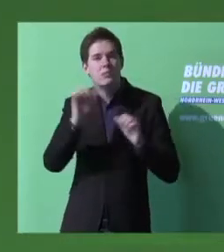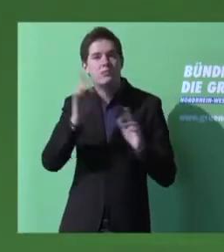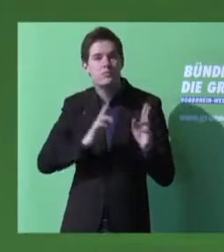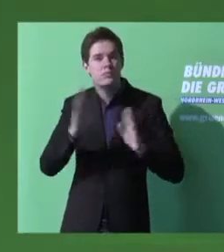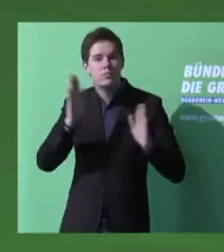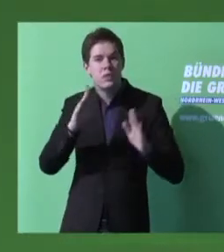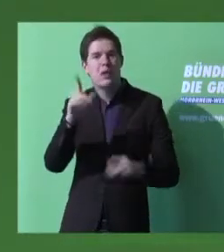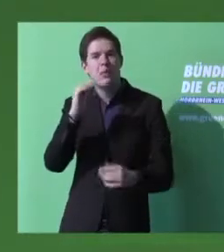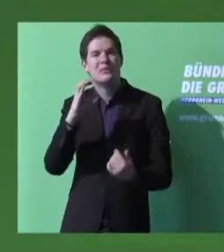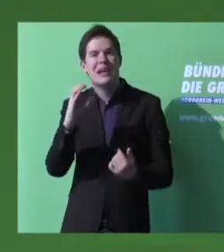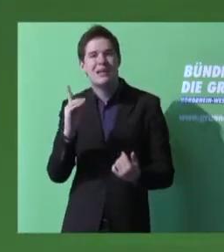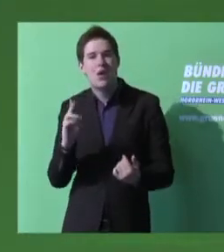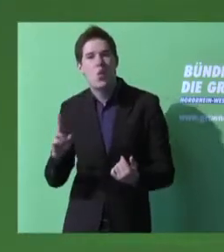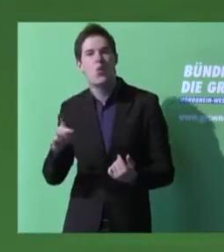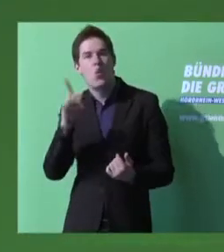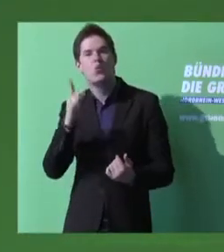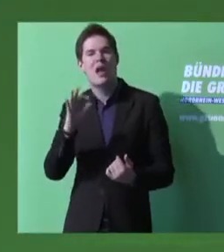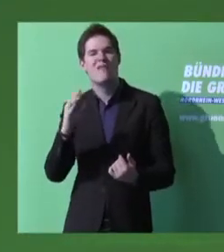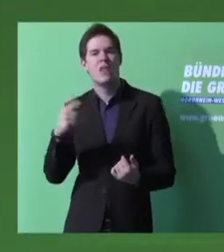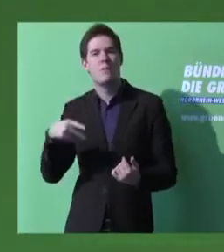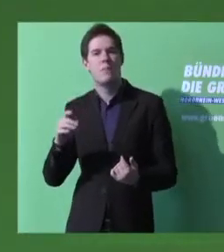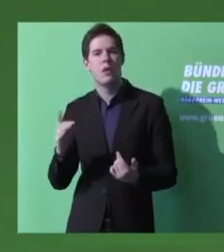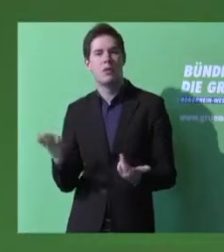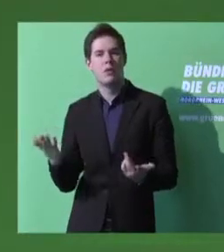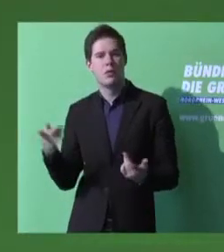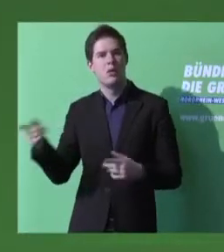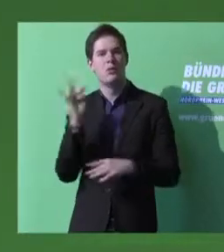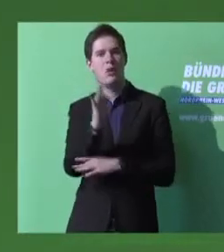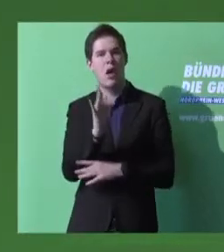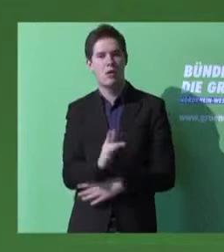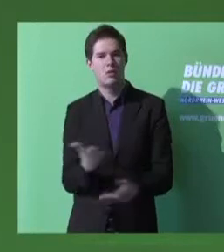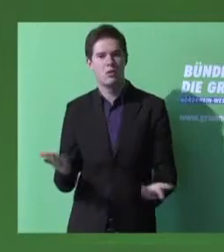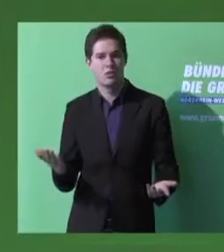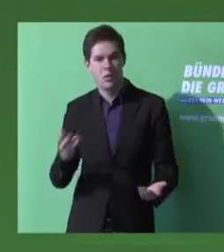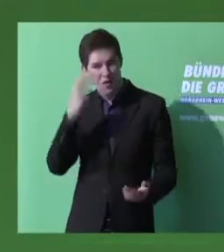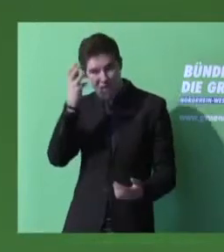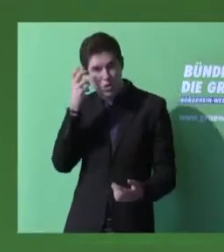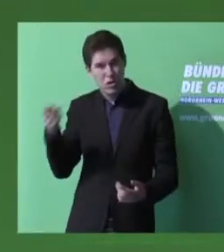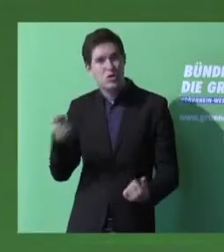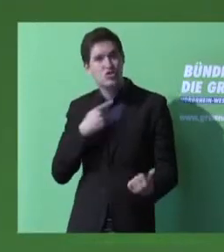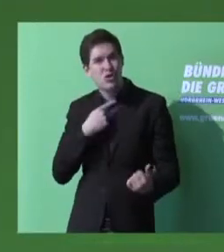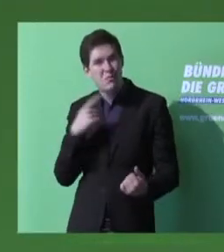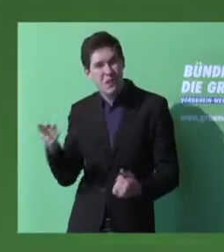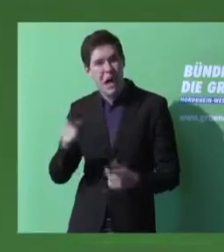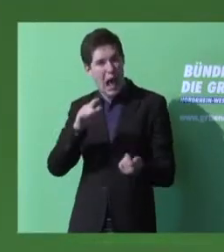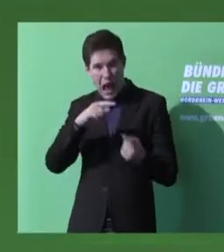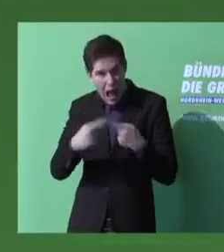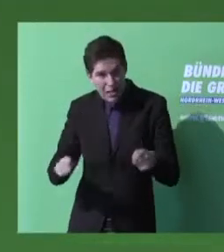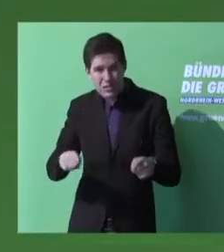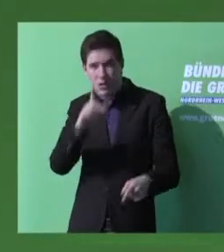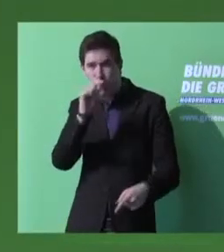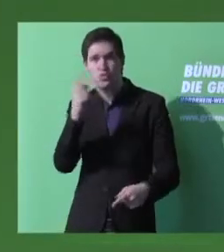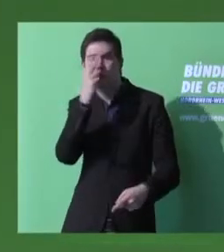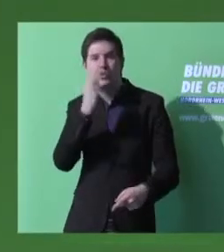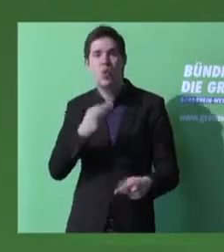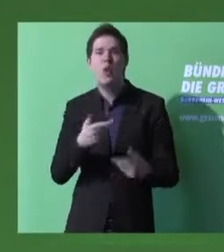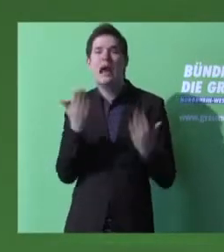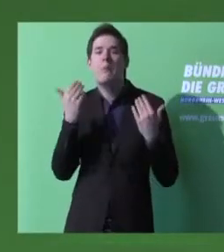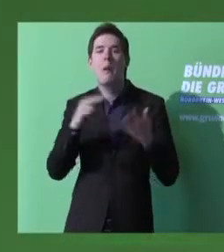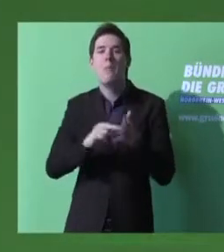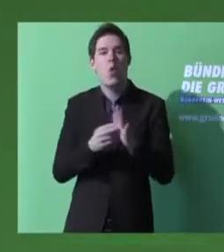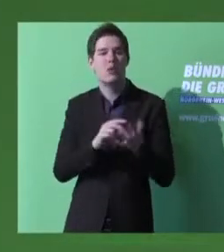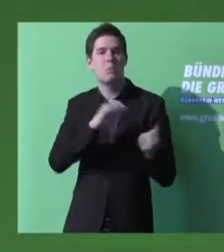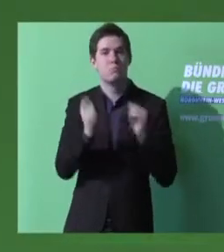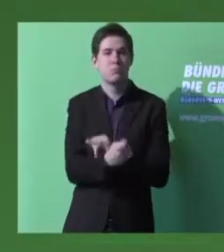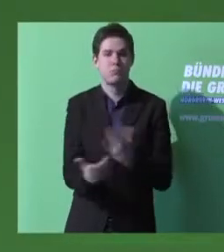und FDP-Abgeordneten aus Deutschland. Mit deren Stimmen wäre eine andere, eine erfolgreiche Klimapolitik verabschiedet worden. Und Angela Merkel hat